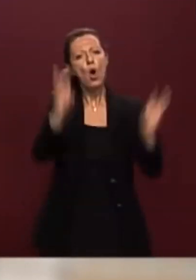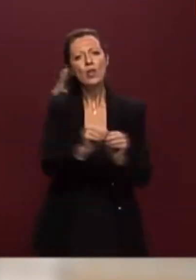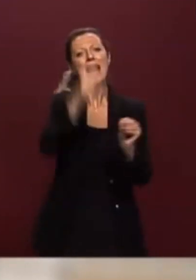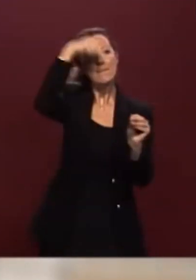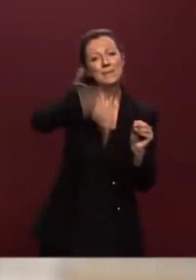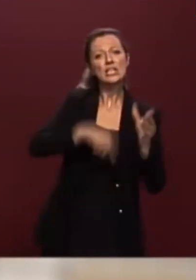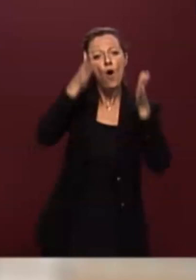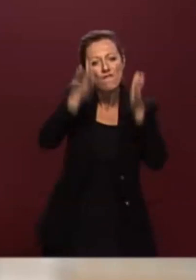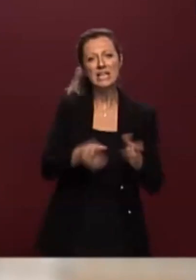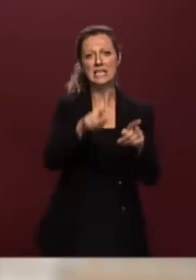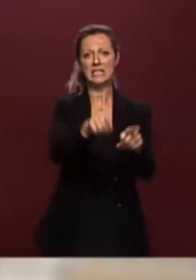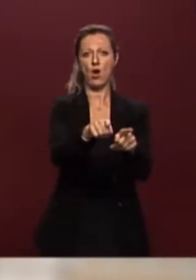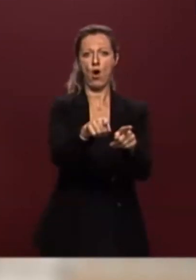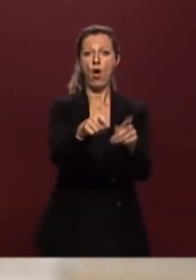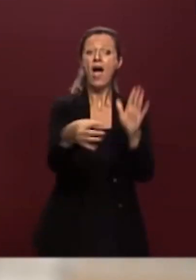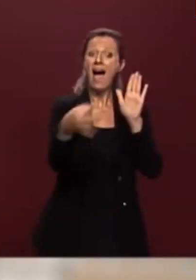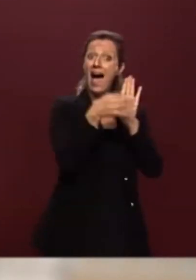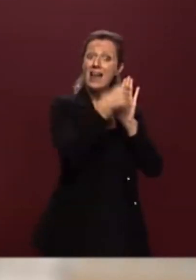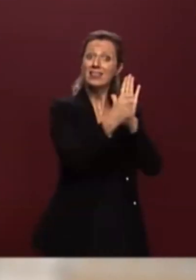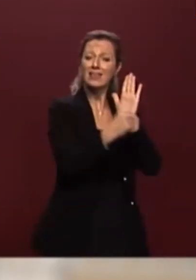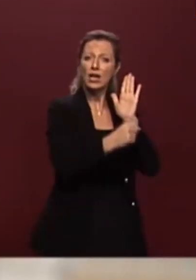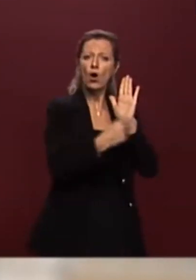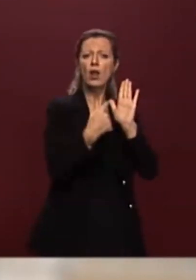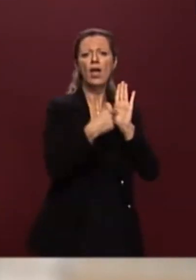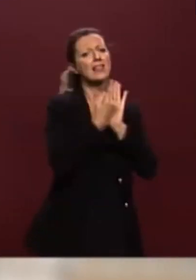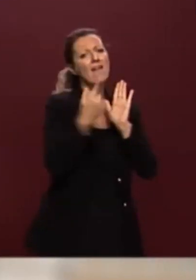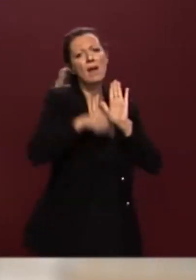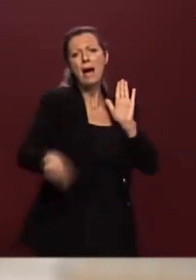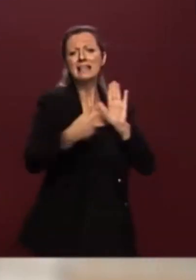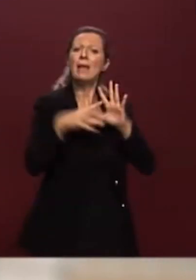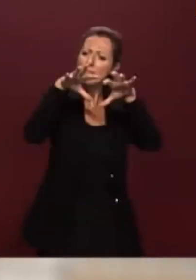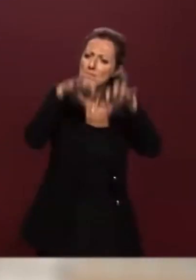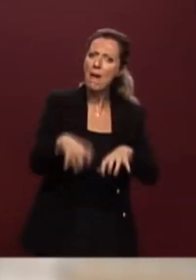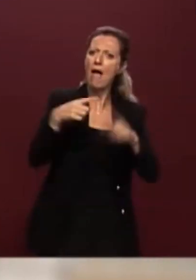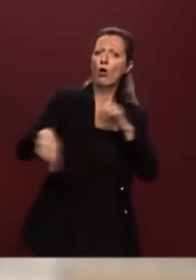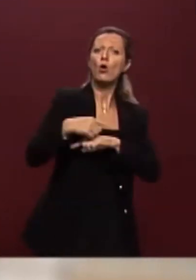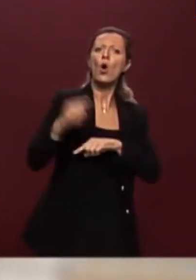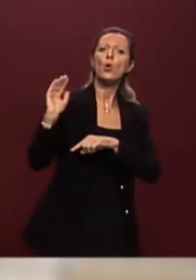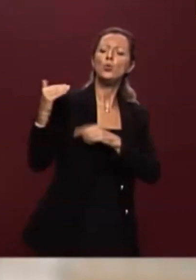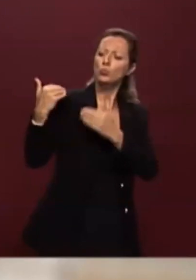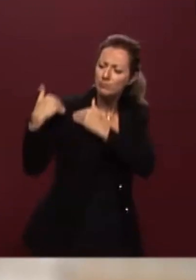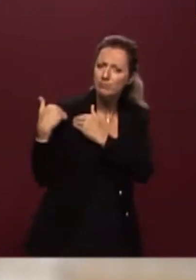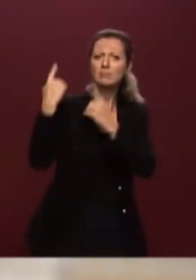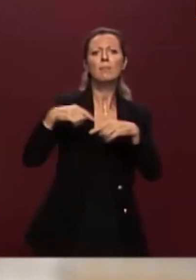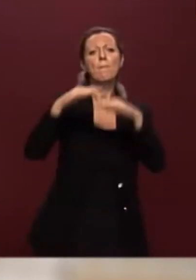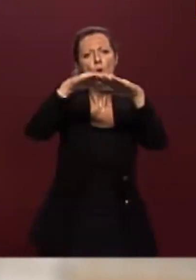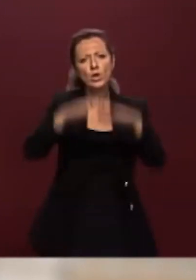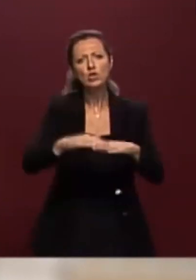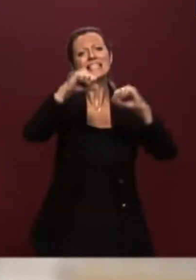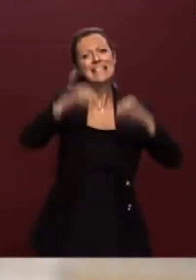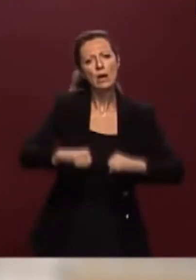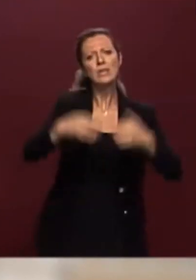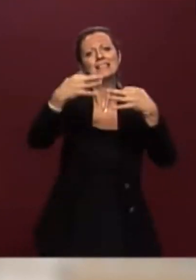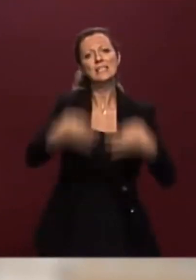psicofisica e che rappresentano i riferimenti per l'impegno che tutti noi assumiamo verso la protezione della salute e